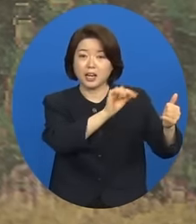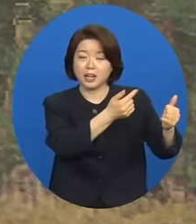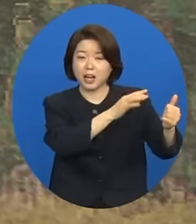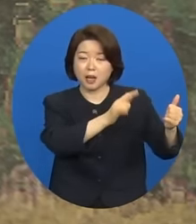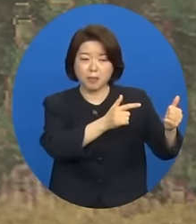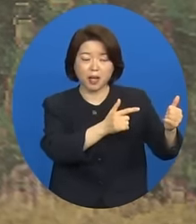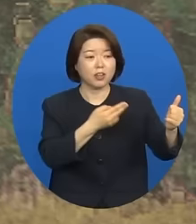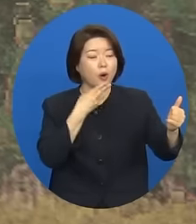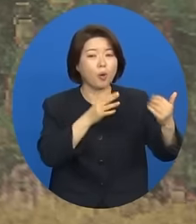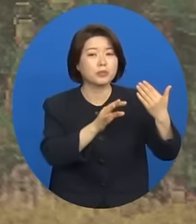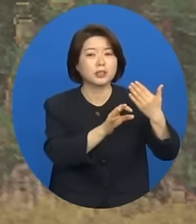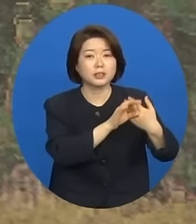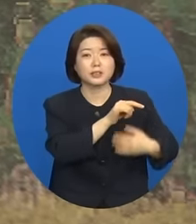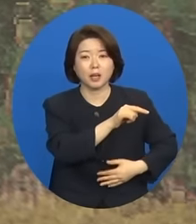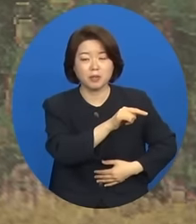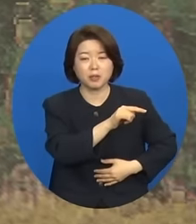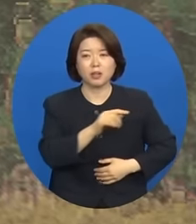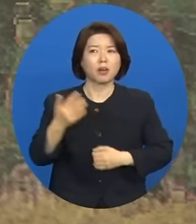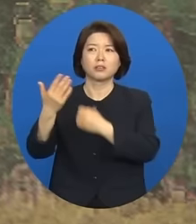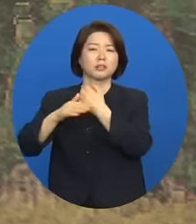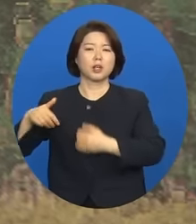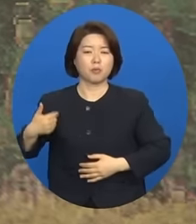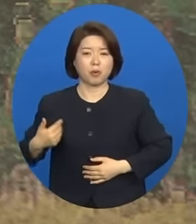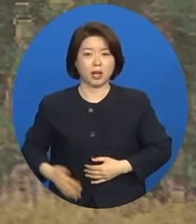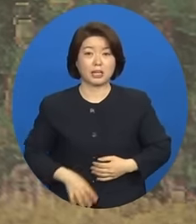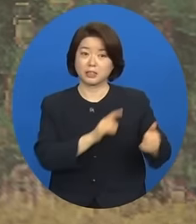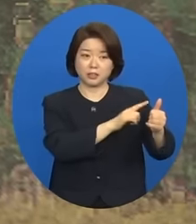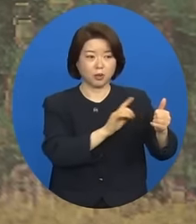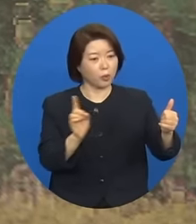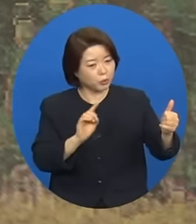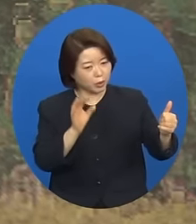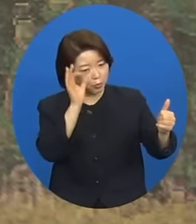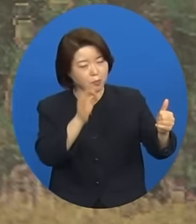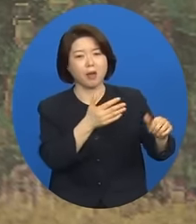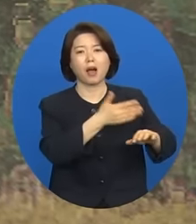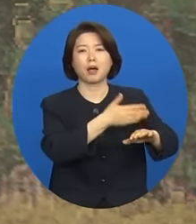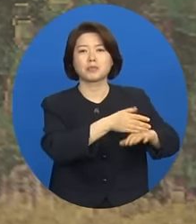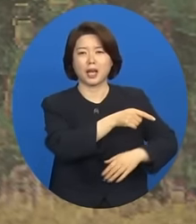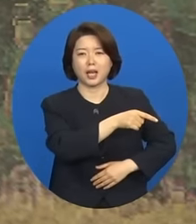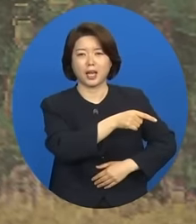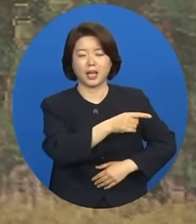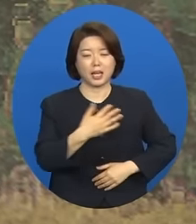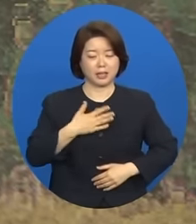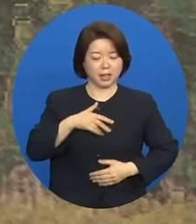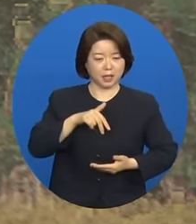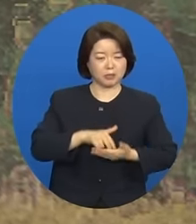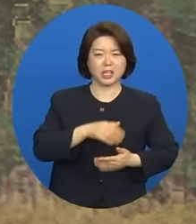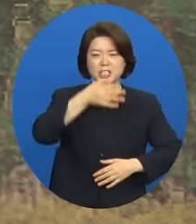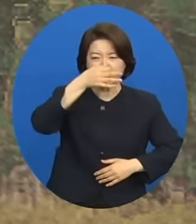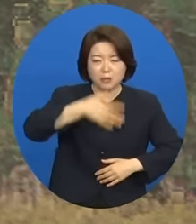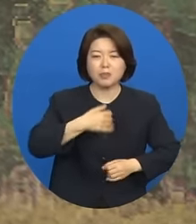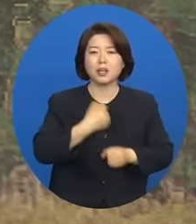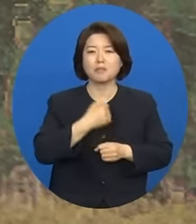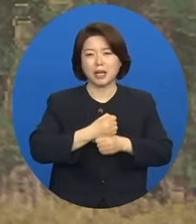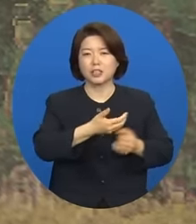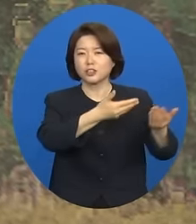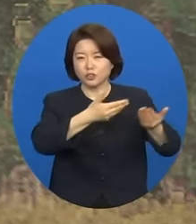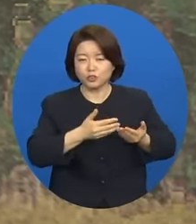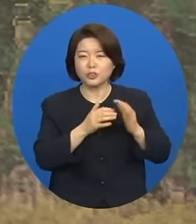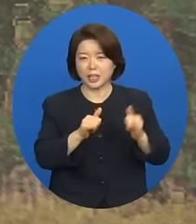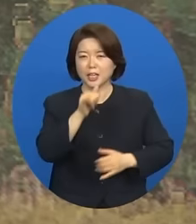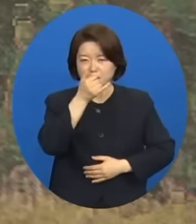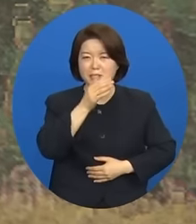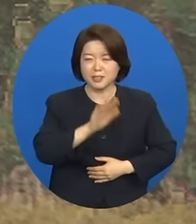참 귀한 것이죠. 나에게는 야곱에게는 너무 힘든 사람이지만 여러분이 힘들게 한 사람은